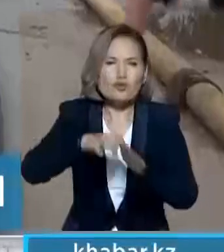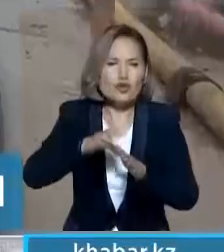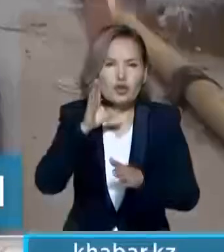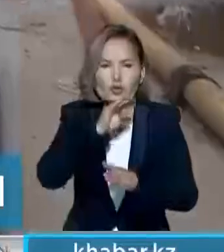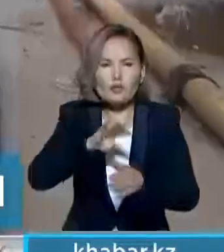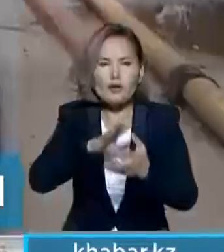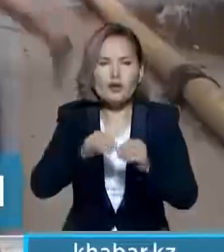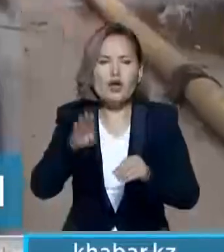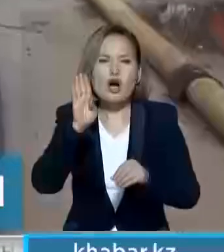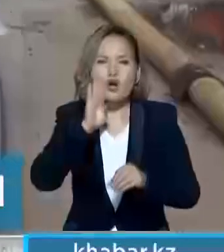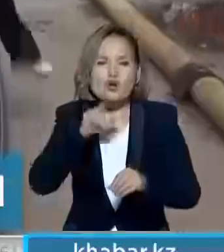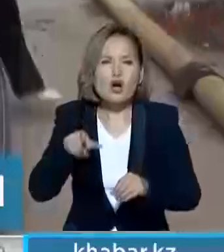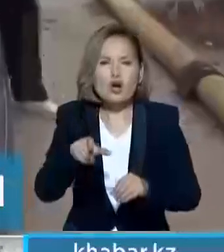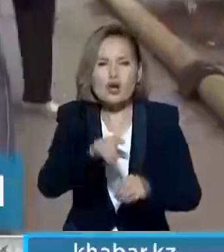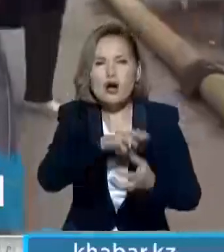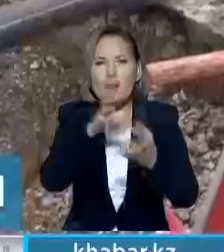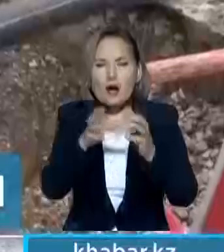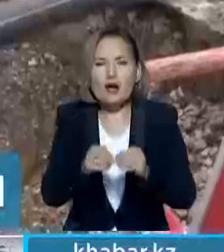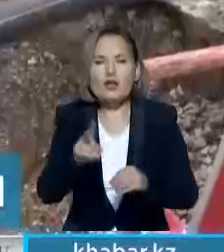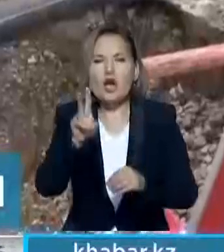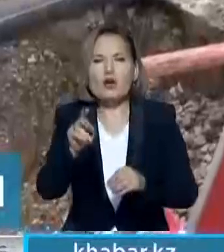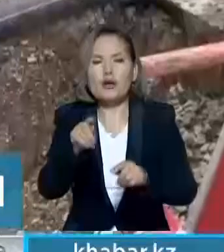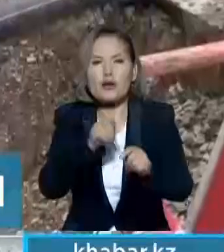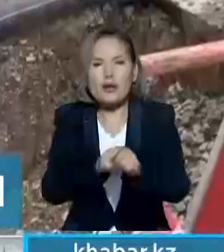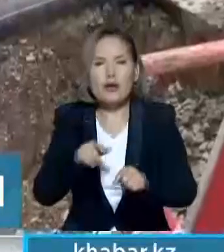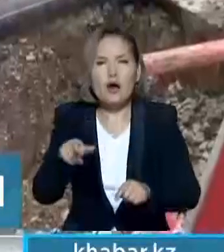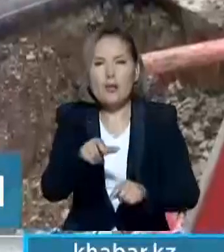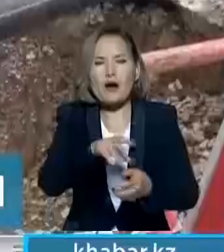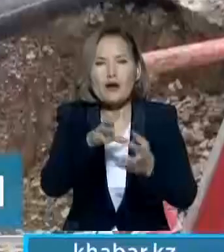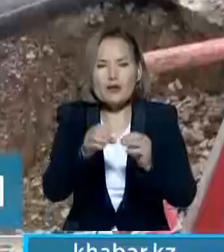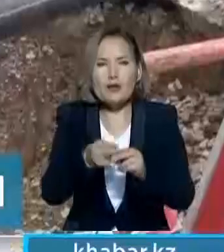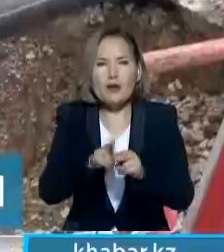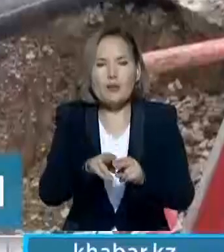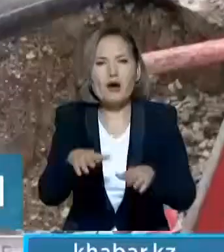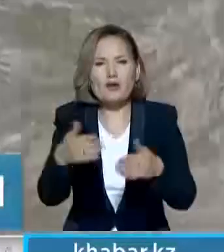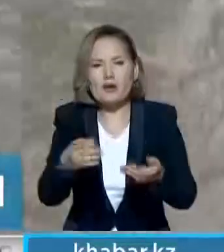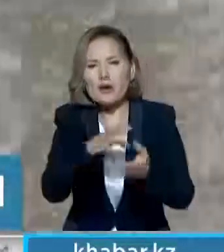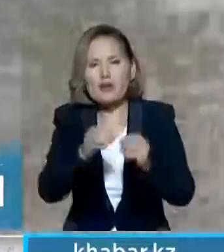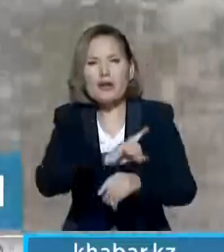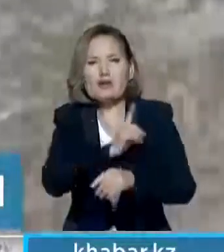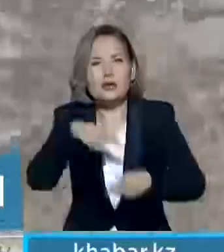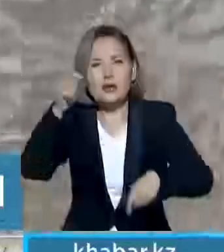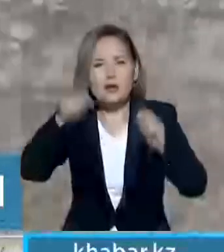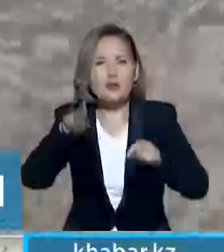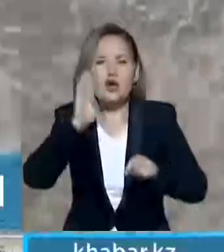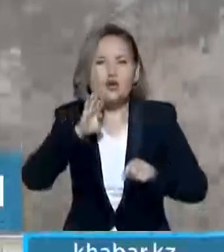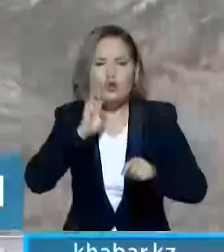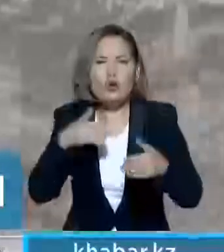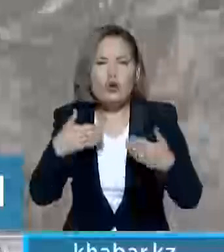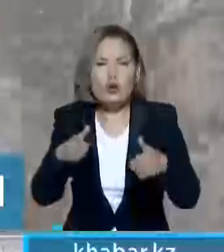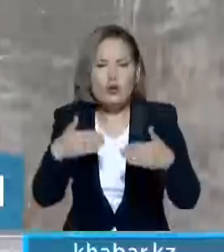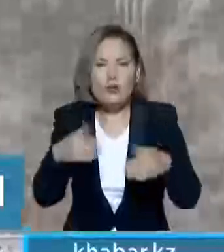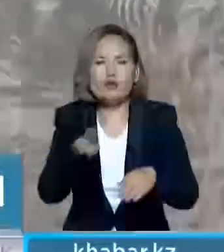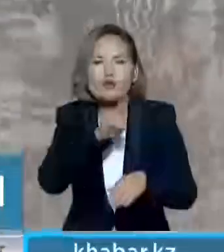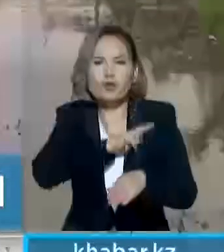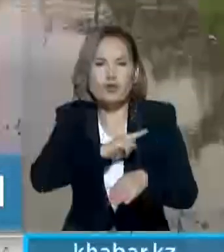Қала бойынша суағарлардың жалпы ұзындығы 200 шақырым болады, оның тең жартысы ашық жатыр. Қатты жаңбырда су өткізгіш жүйесі